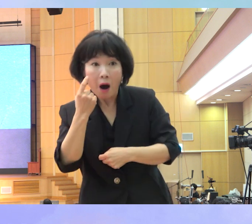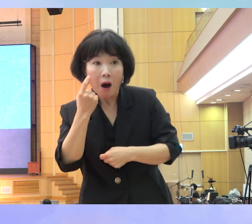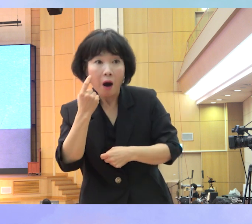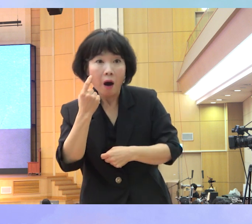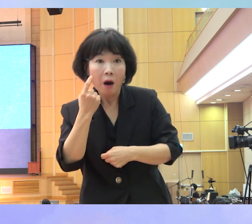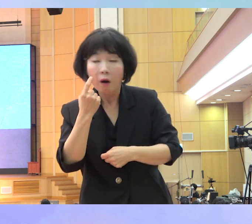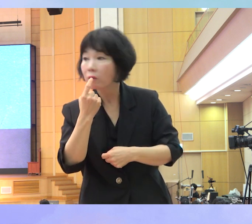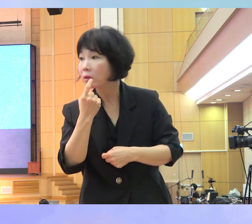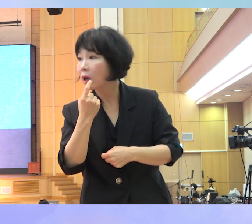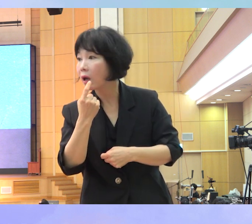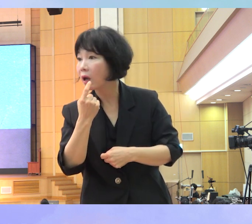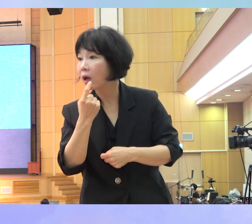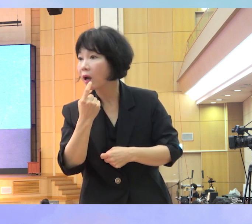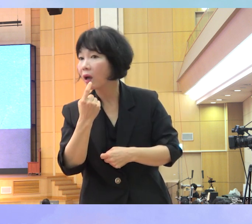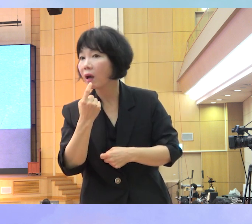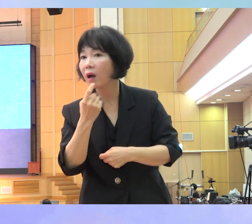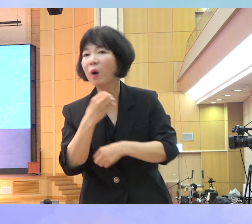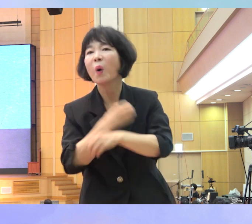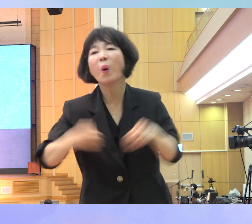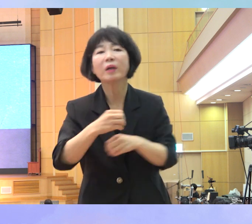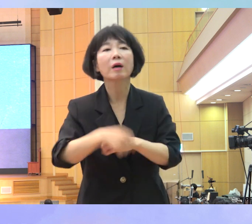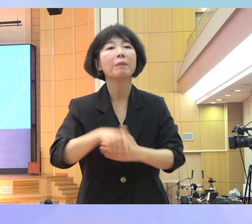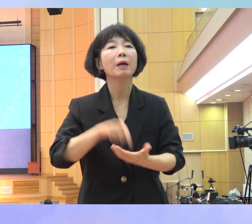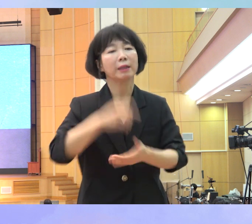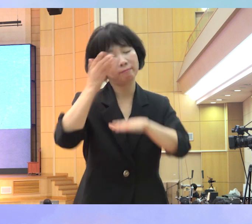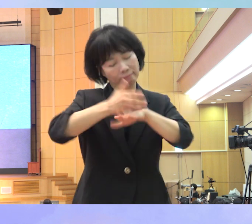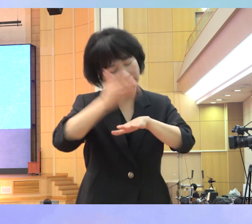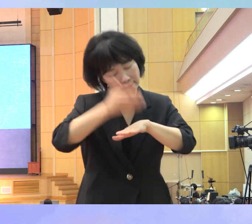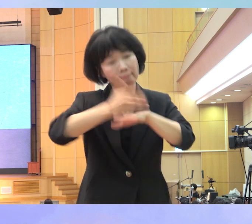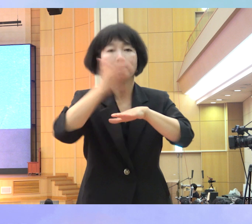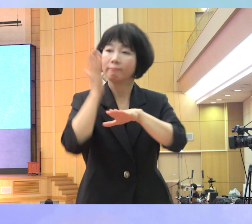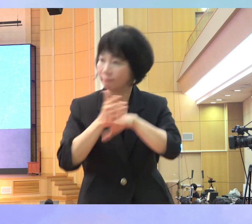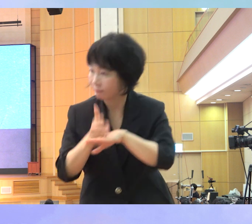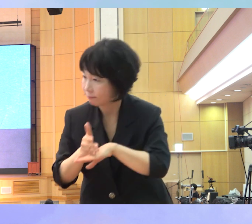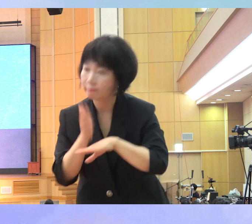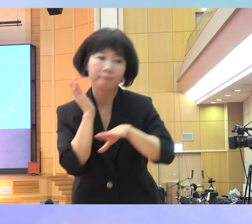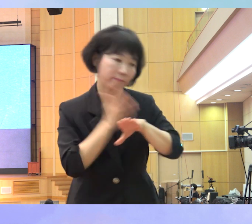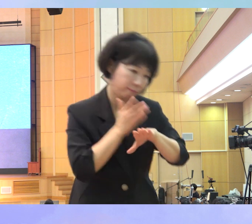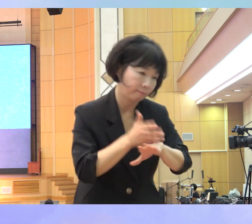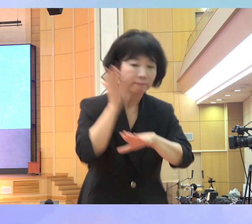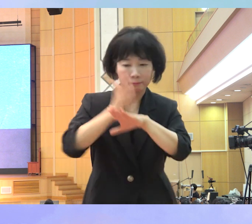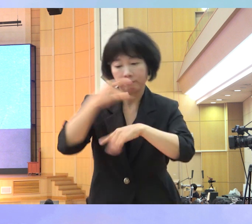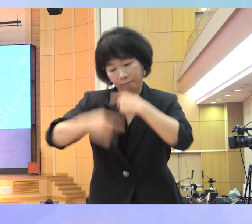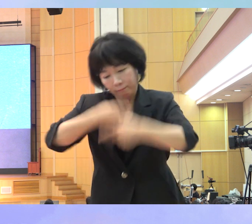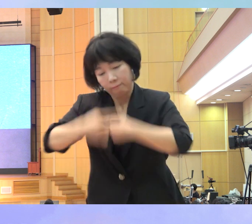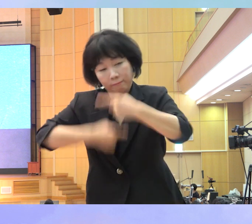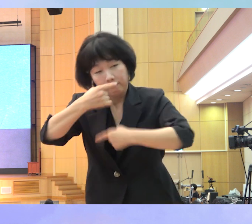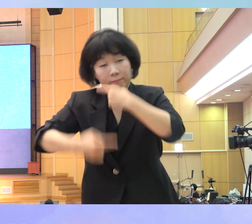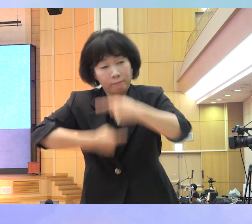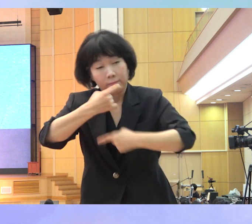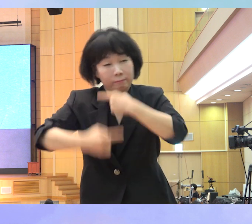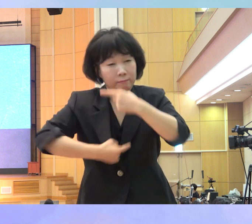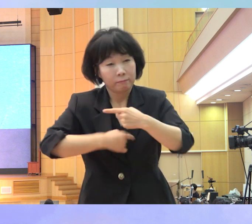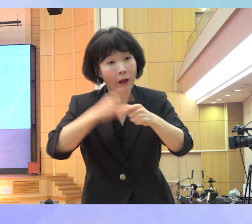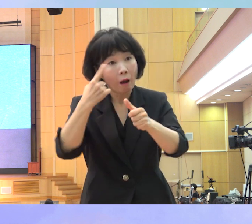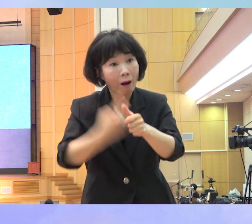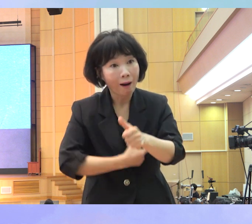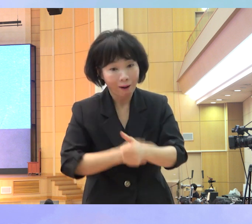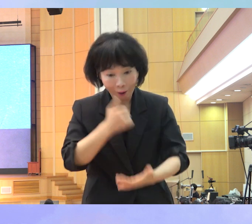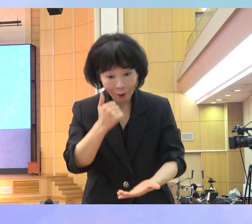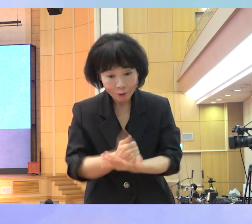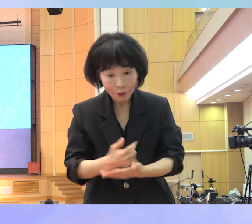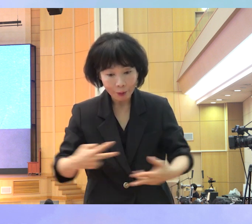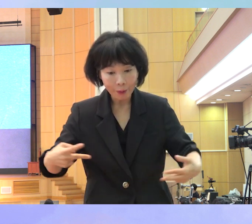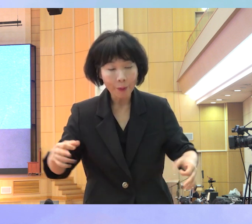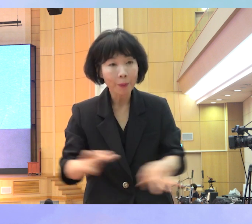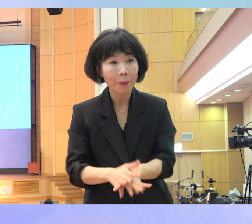안 나오려면 무슨 말을 많이 해야 돼요? 감사의 말을 많이 해야 돼요. 그러면 자동적으로 죄스러운 말은 안 나오게 돼 있다는 거죠.